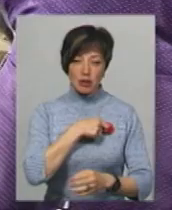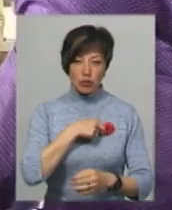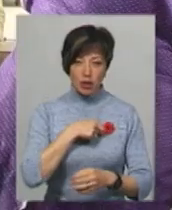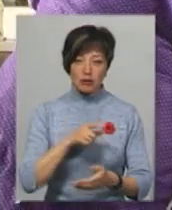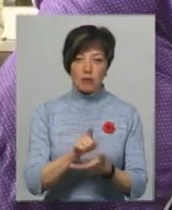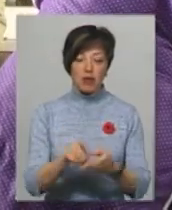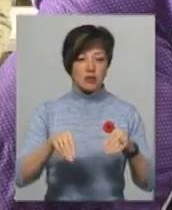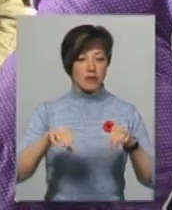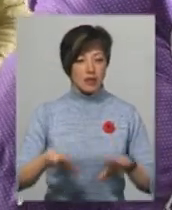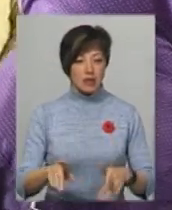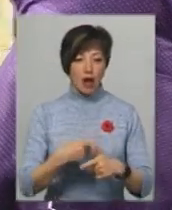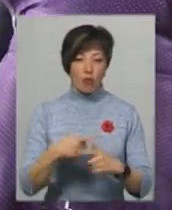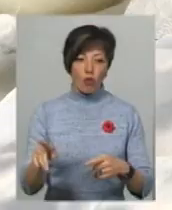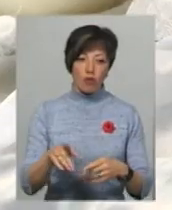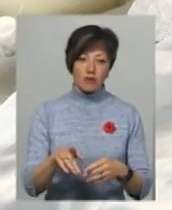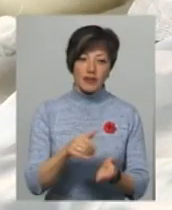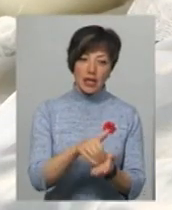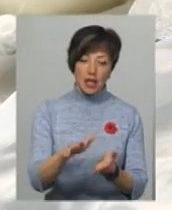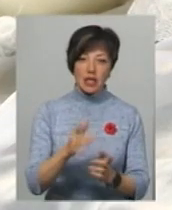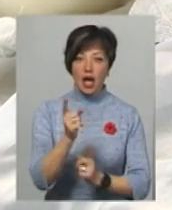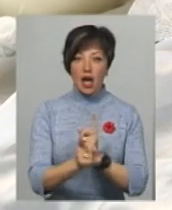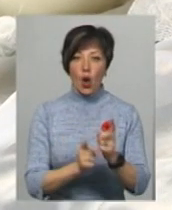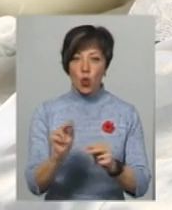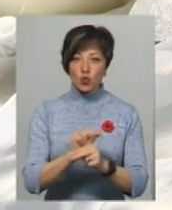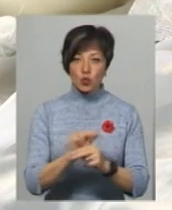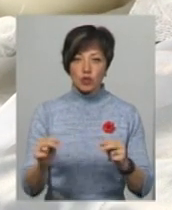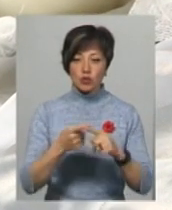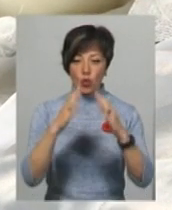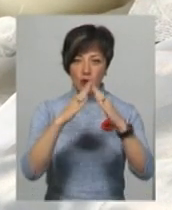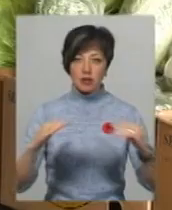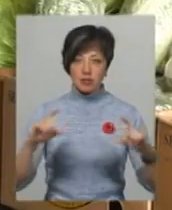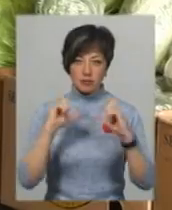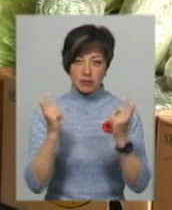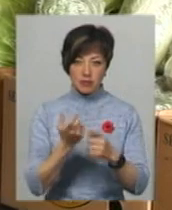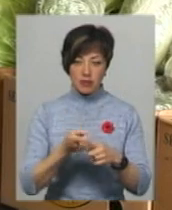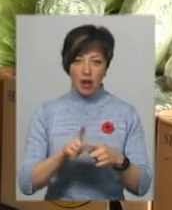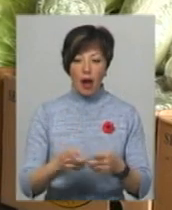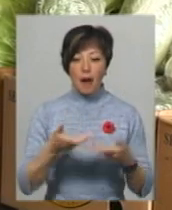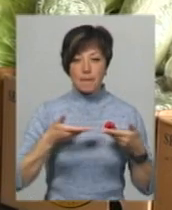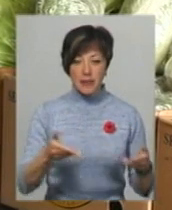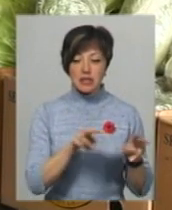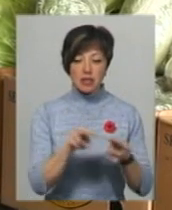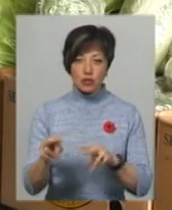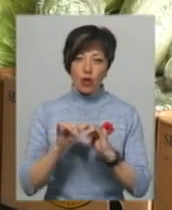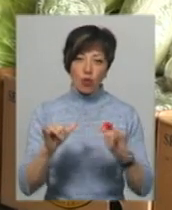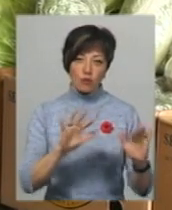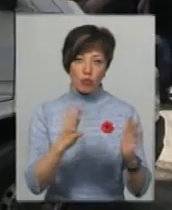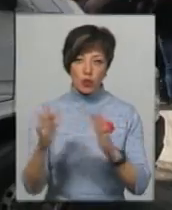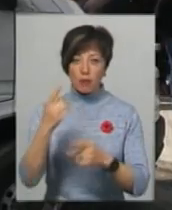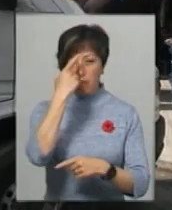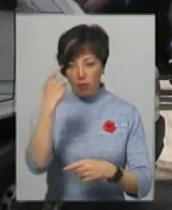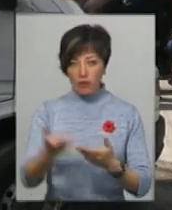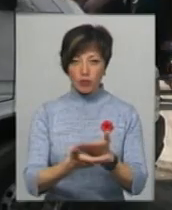депутати мають схвалити або відхилити реконструкцію критого торговельного павільйону з назвою «Кулінарний цех». А ми стежитимемо за розвитком подій та